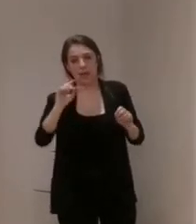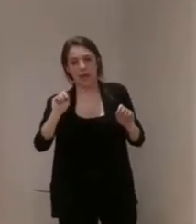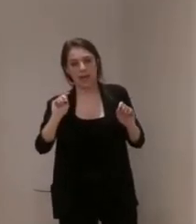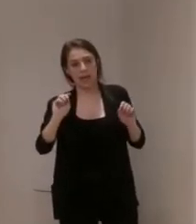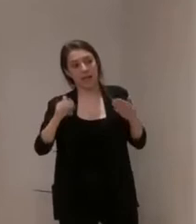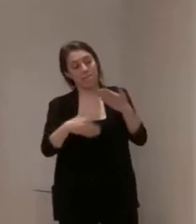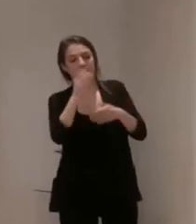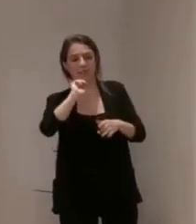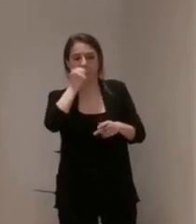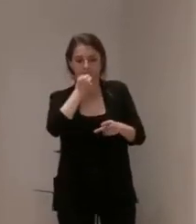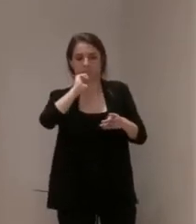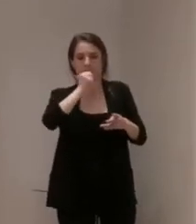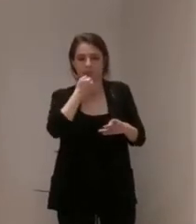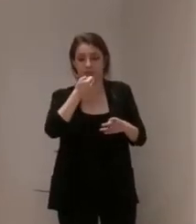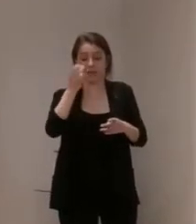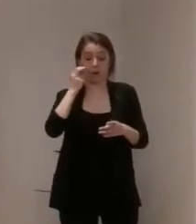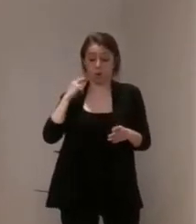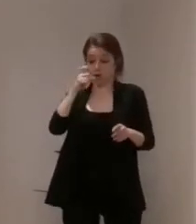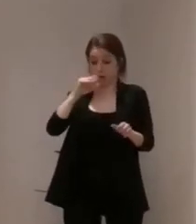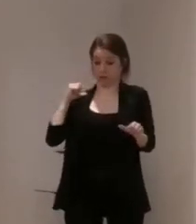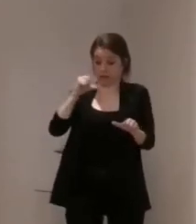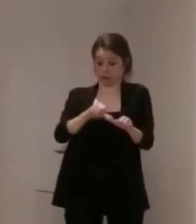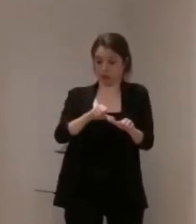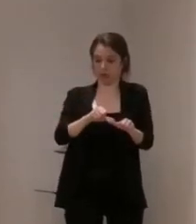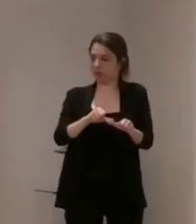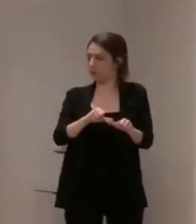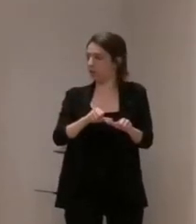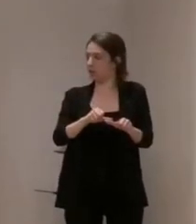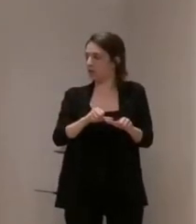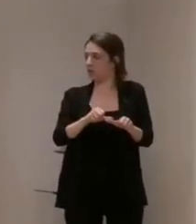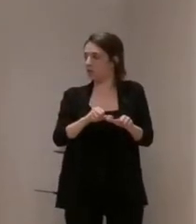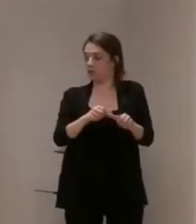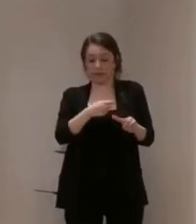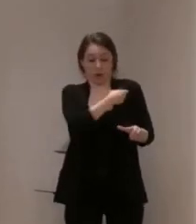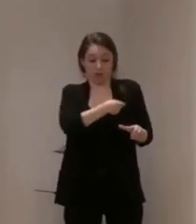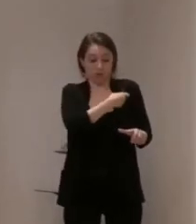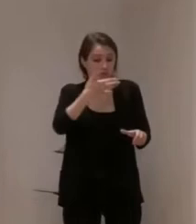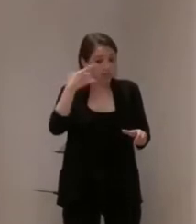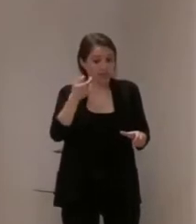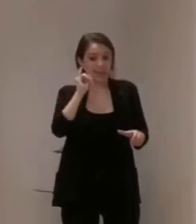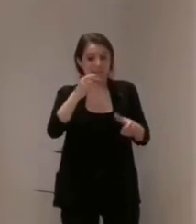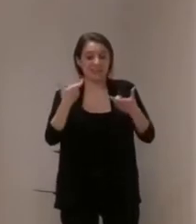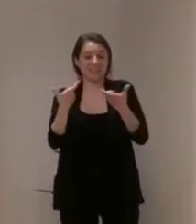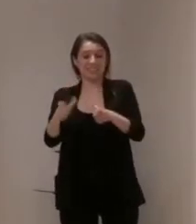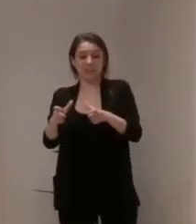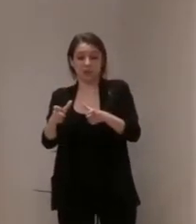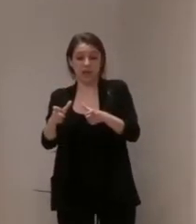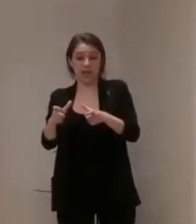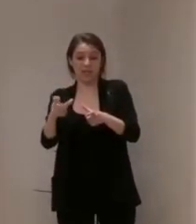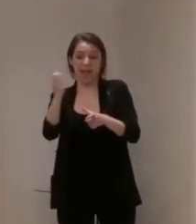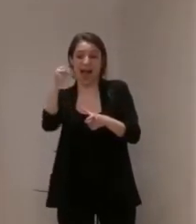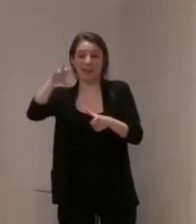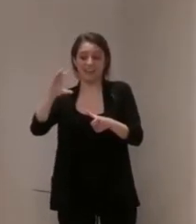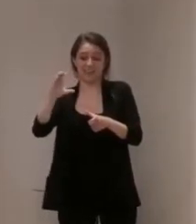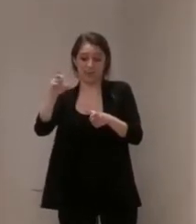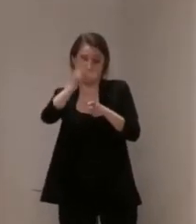I des del juny de l'any passat, la Comissió de la Dignitat i les persones represaliades de l'AEC